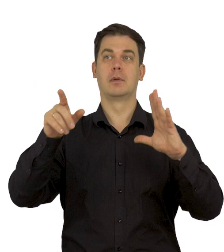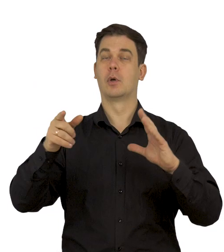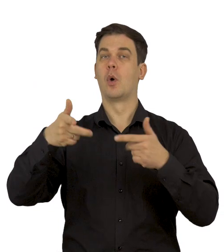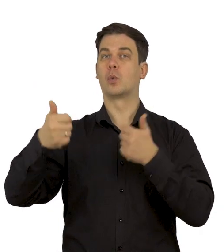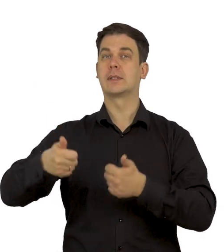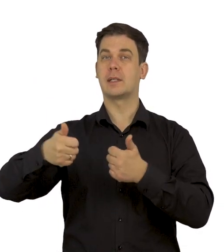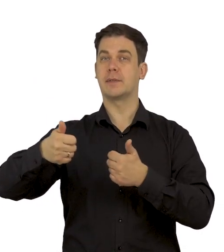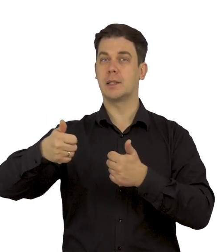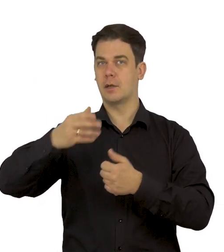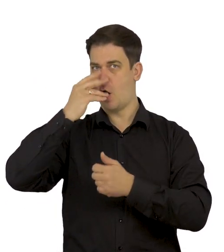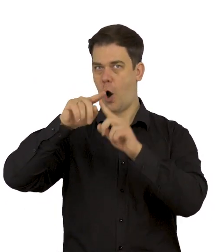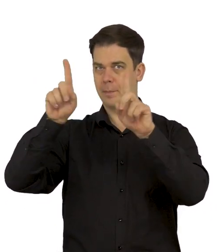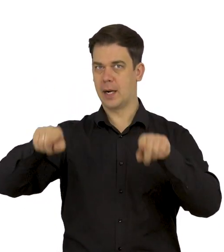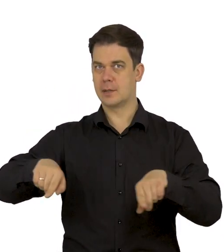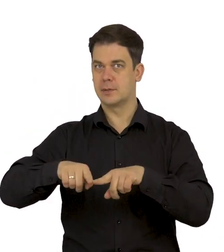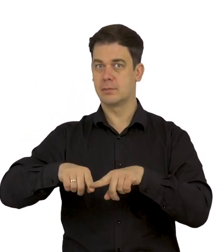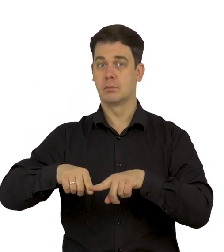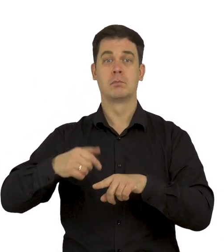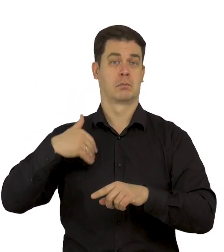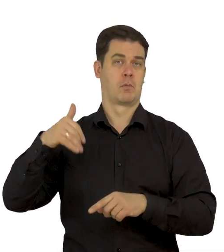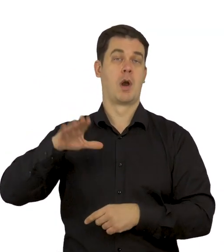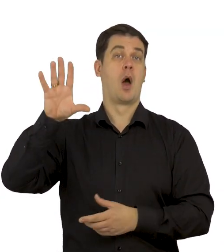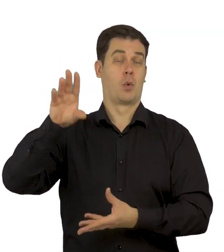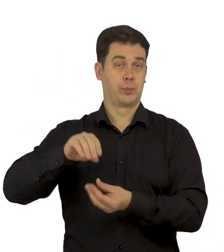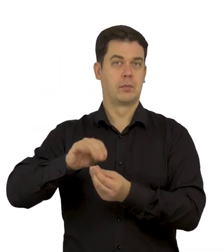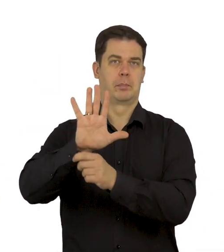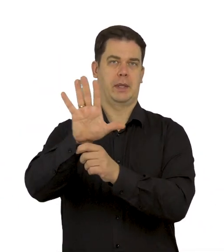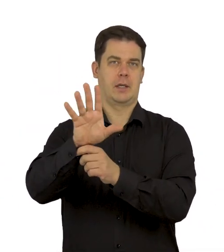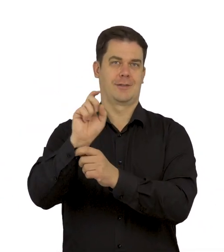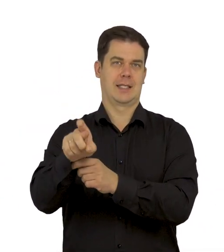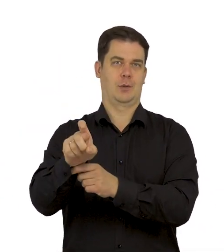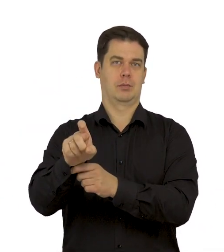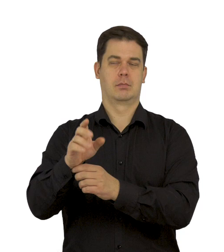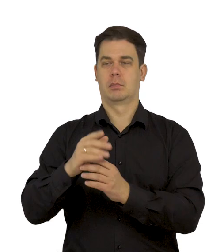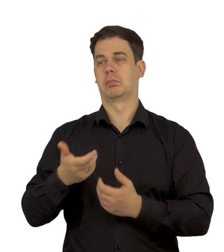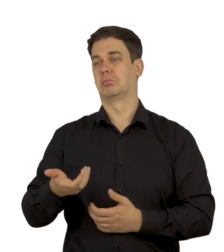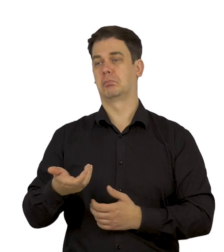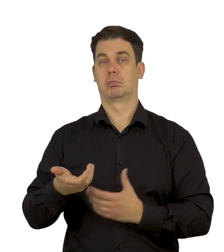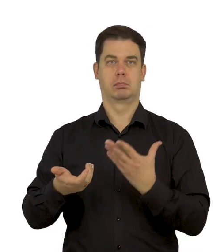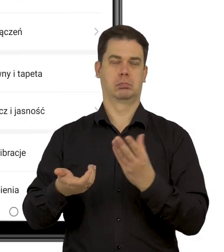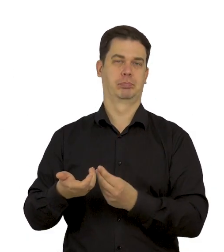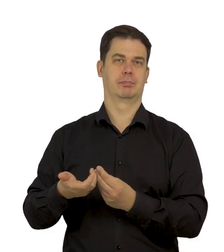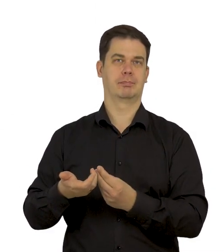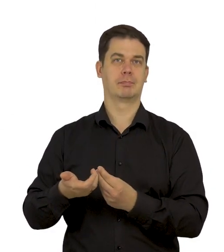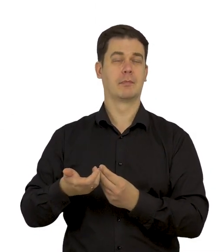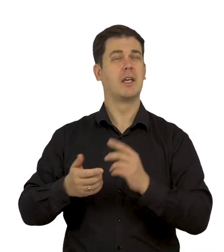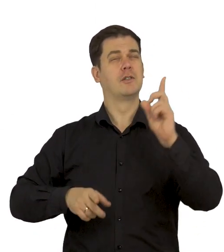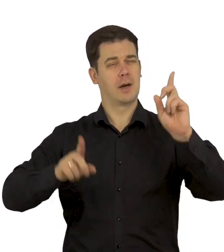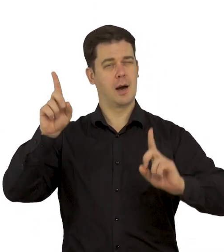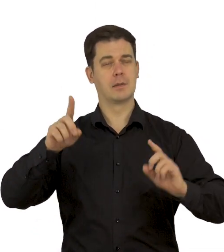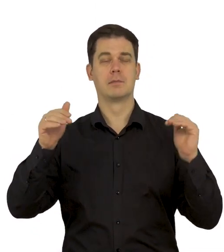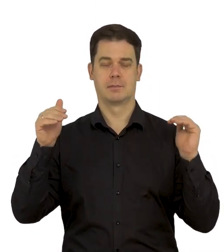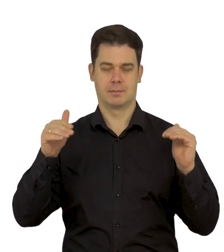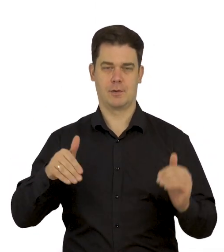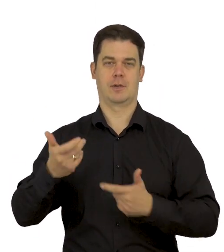w ustawieniach ekranu. Ja ustawiłem wygaszenie ekranu po 15 sekundach nieaktywności. W niektórych telefonach można